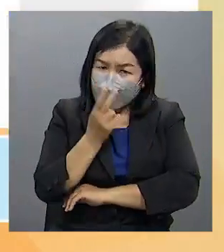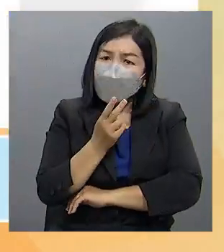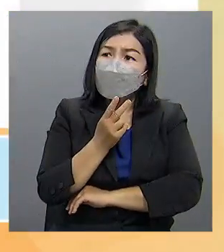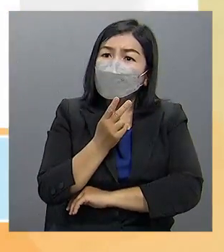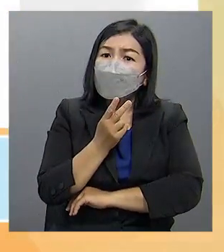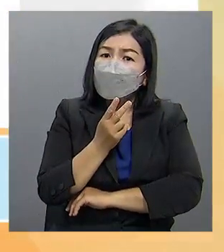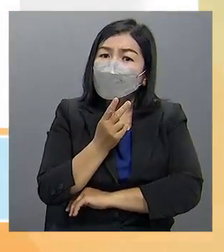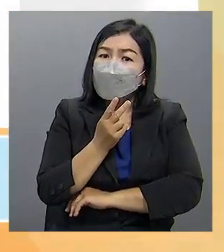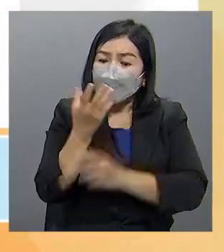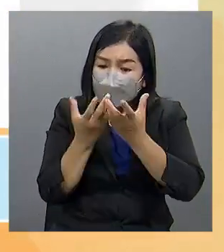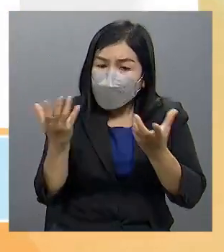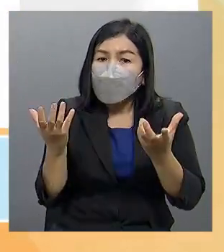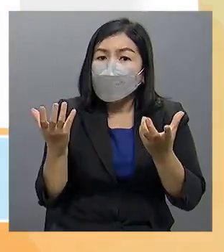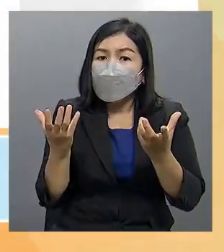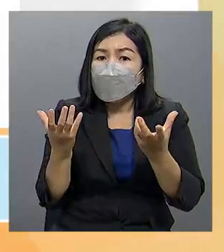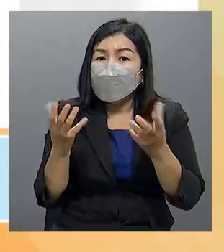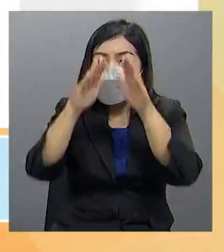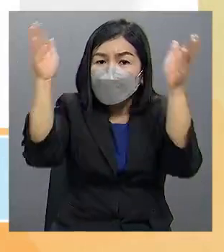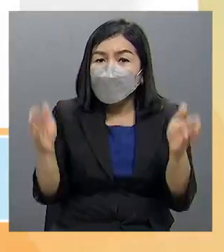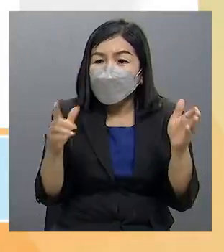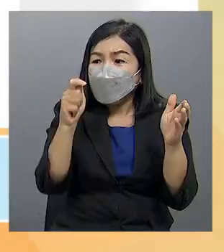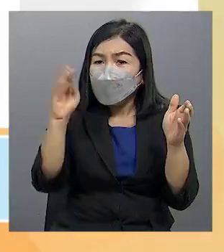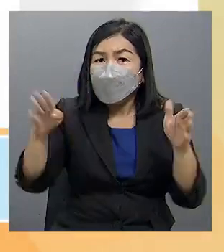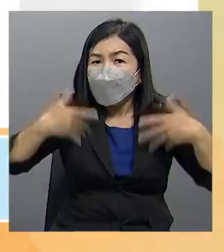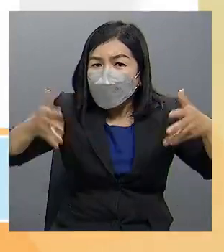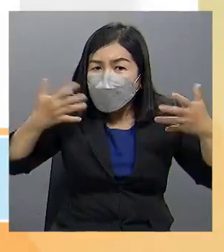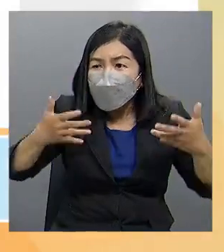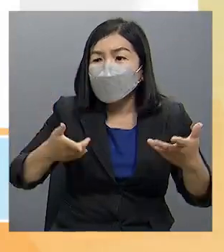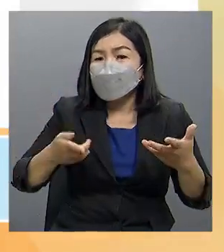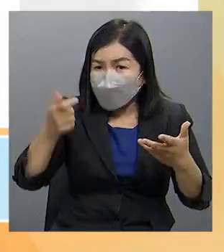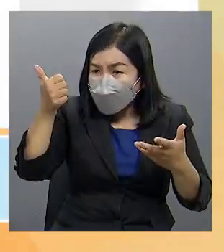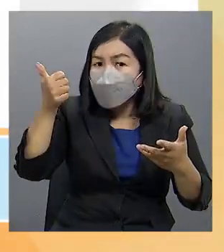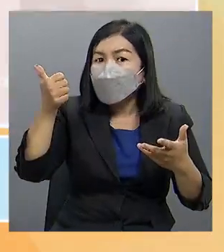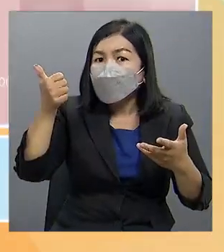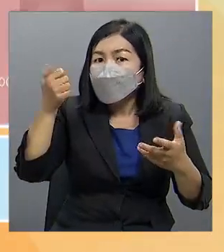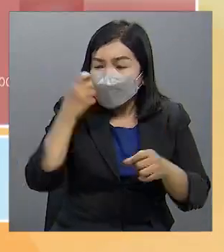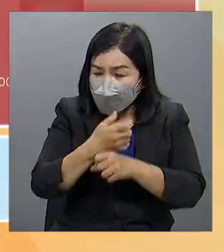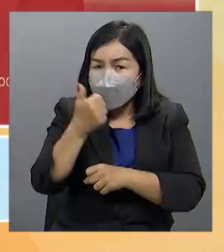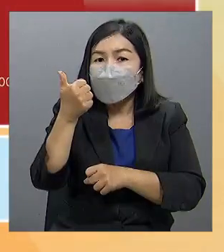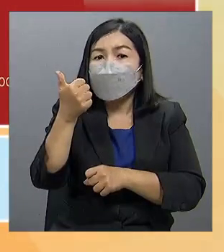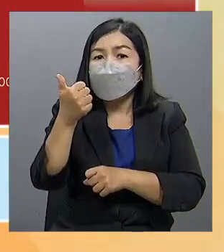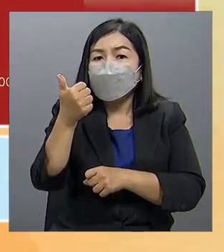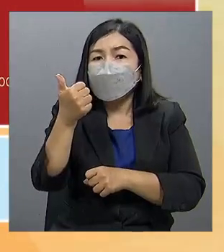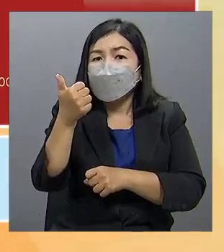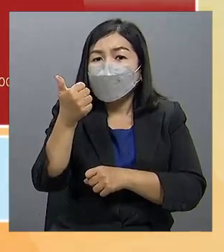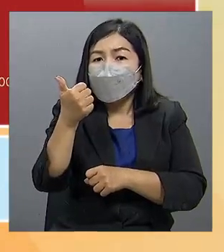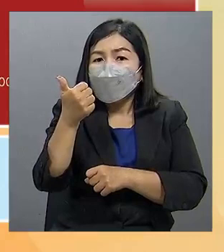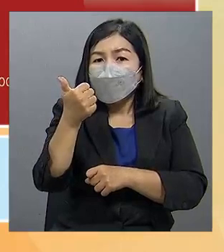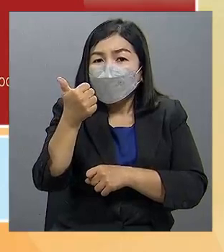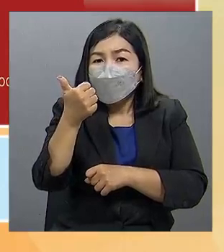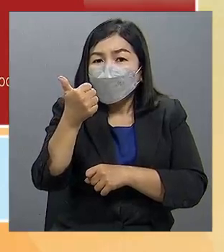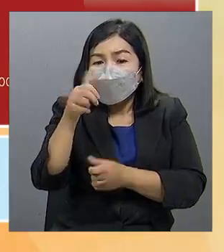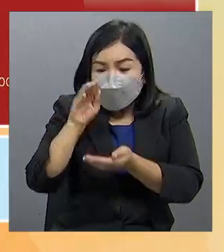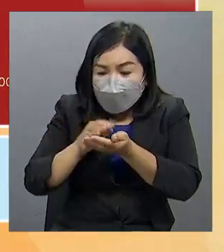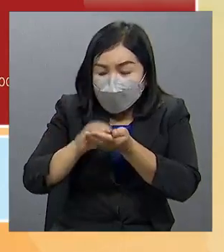ามีทั้งเครื่องอบร้อนอบลมร้อนอะไรเงี้ยเราสามารถอะแดปต์ได้สามารถยืดอายุการรักษาของ